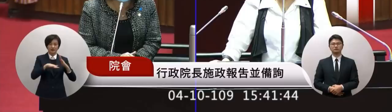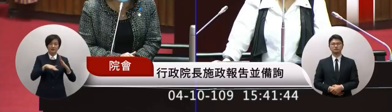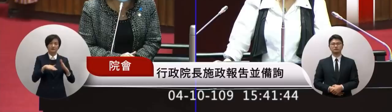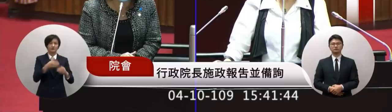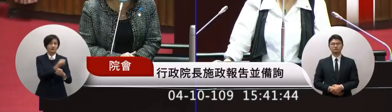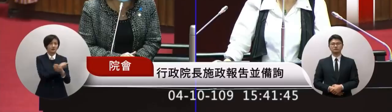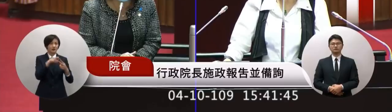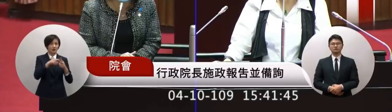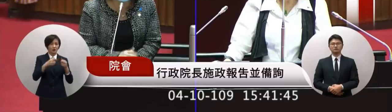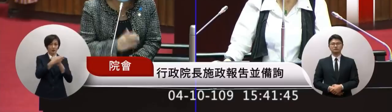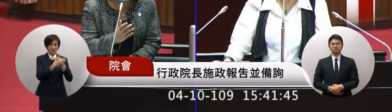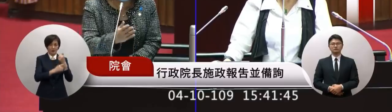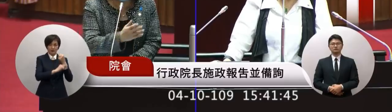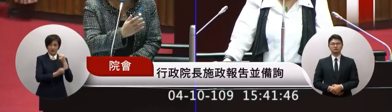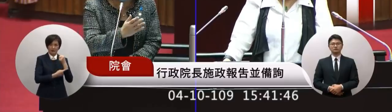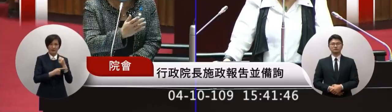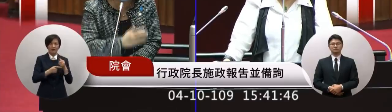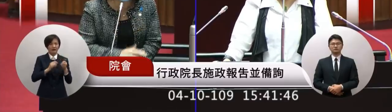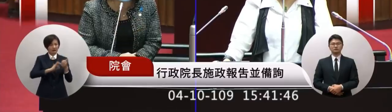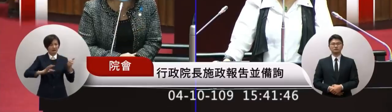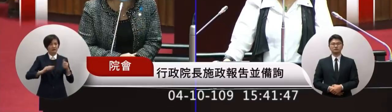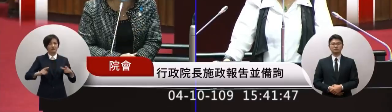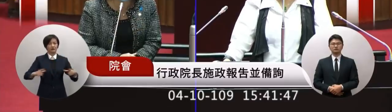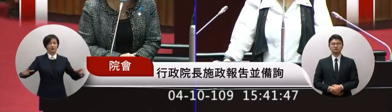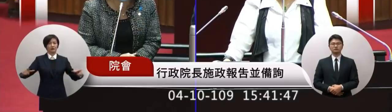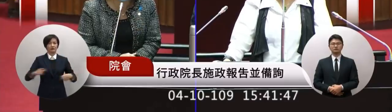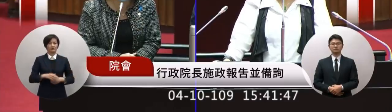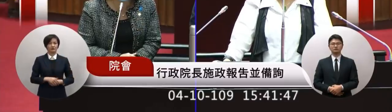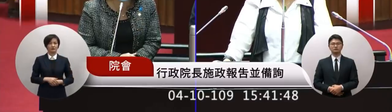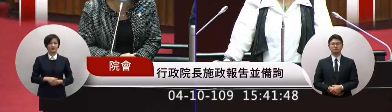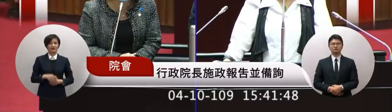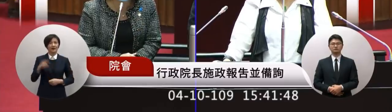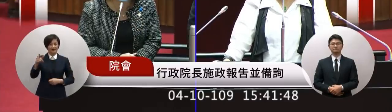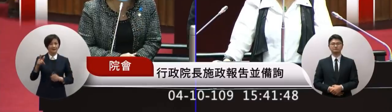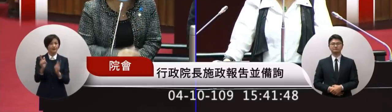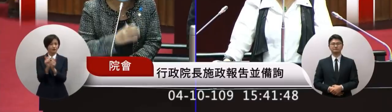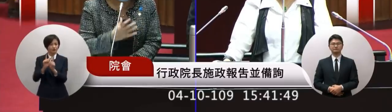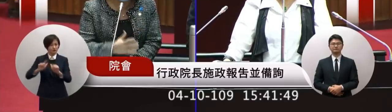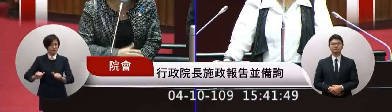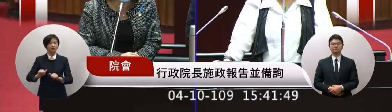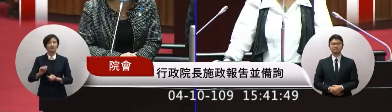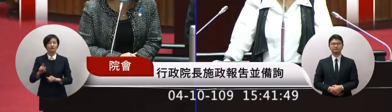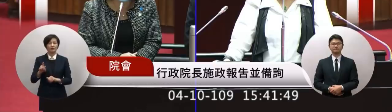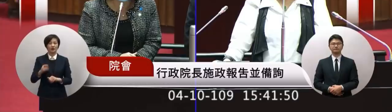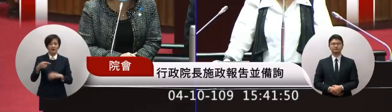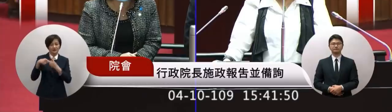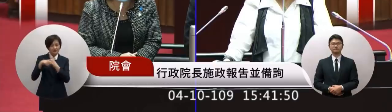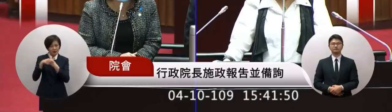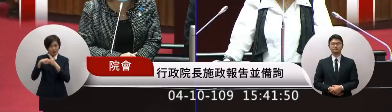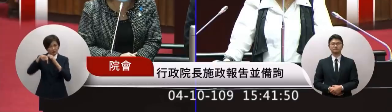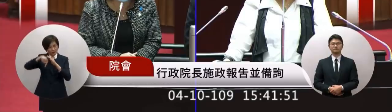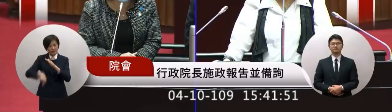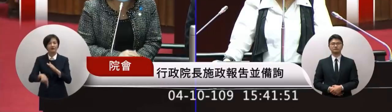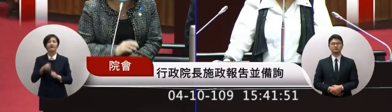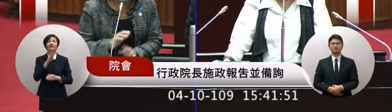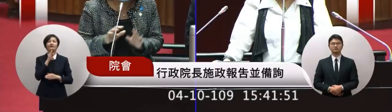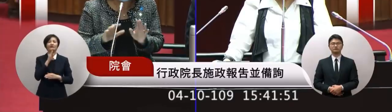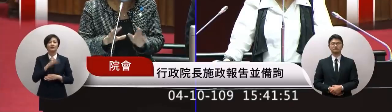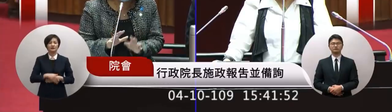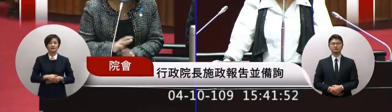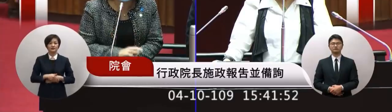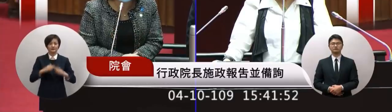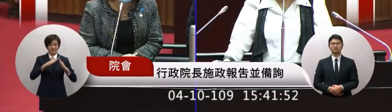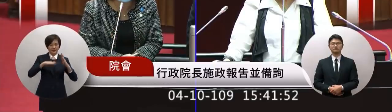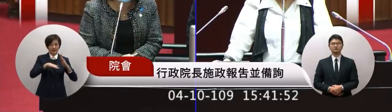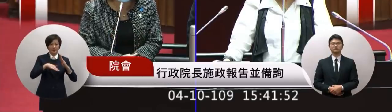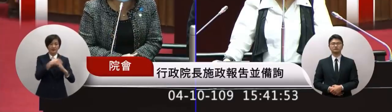为其实牵涉很广，因为您也知道哈，您对这方面是也非常深入的在研究哈。其实我们的家事劳工，他的